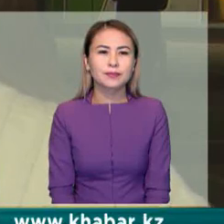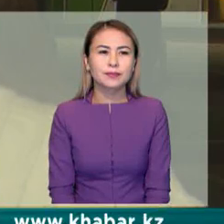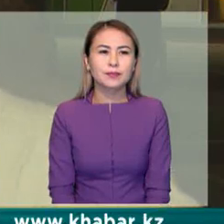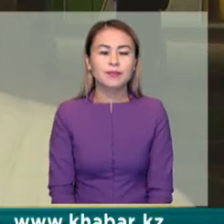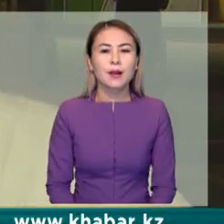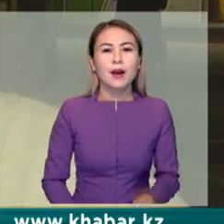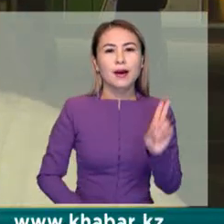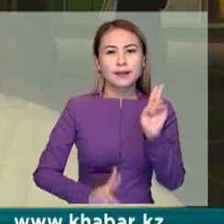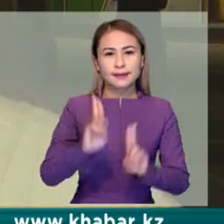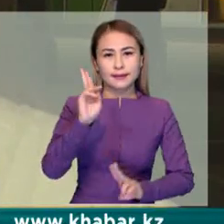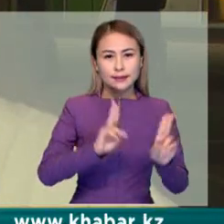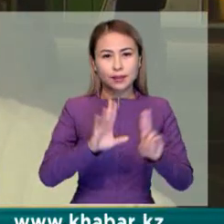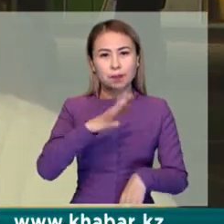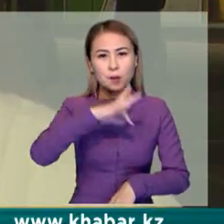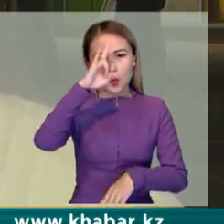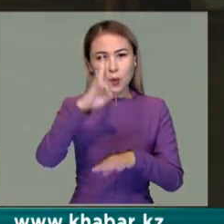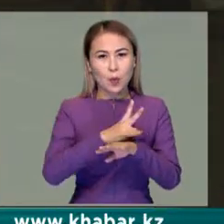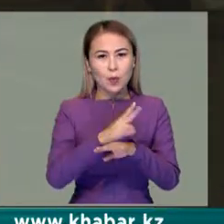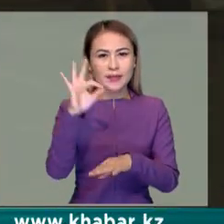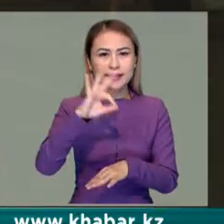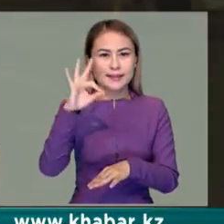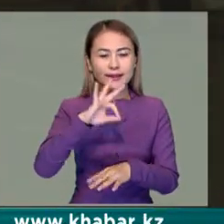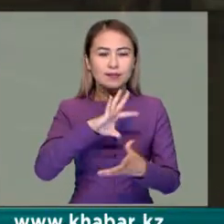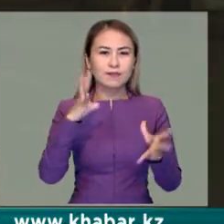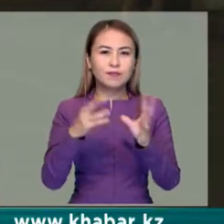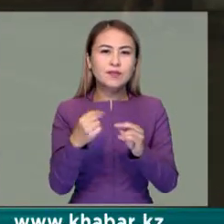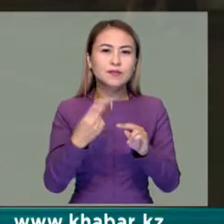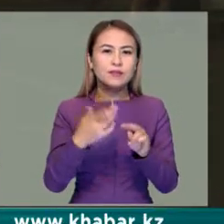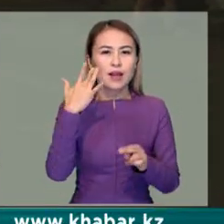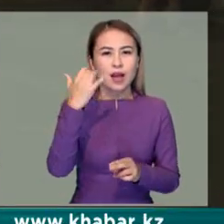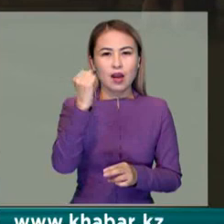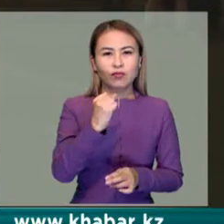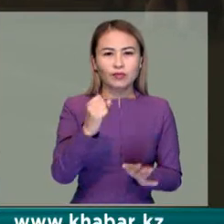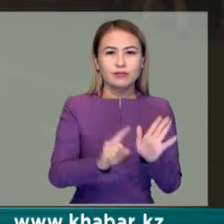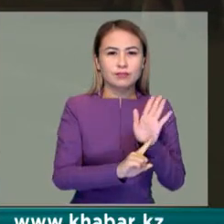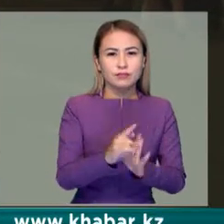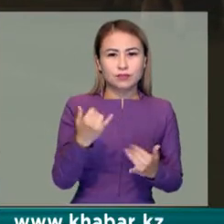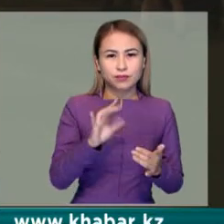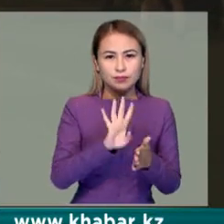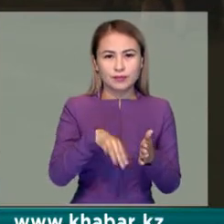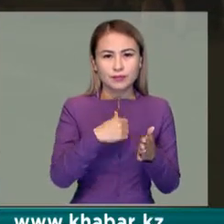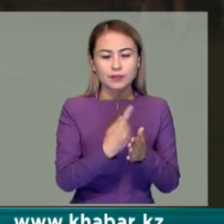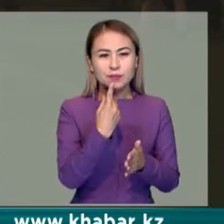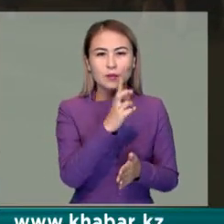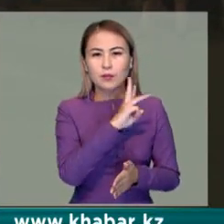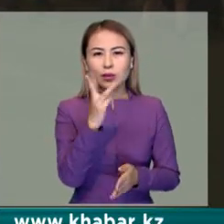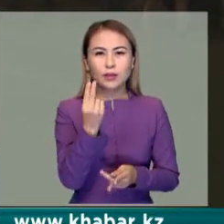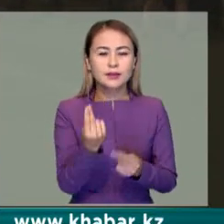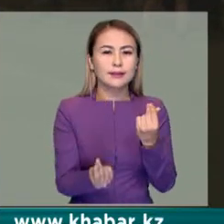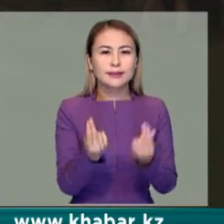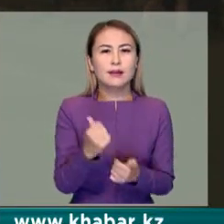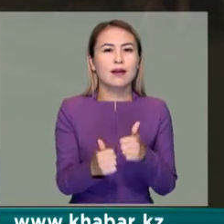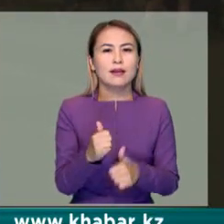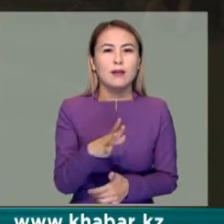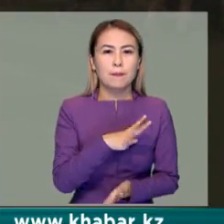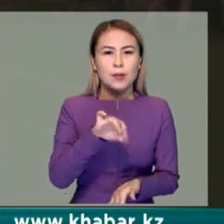Дәстүр бойынша жеңілдіктер түнінде біз бағалы сыйлықтардың ұтысын ойнатамыз. Тамыз айының басынан бүгінге дейін біз 1 миллион теңгенің ұтысы бойынша акция